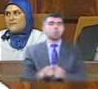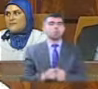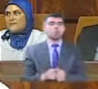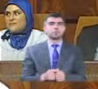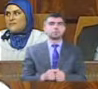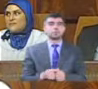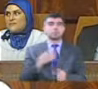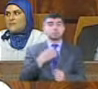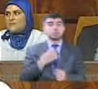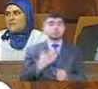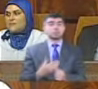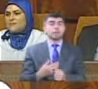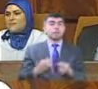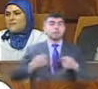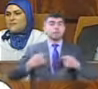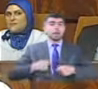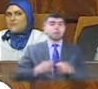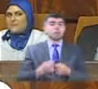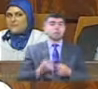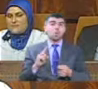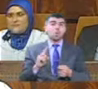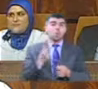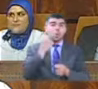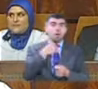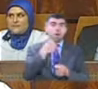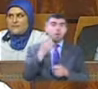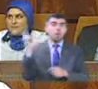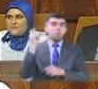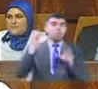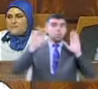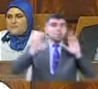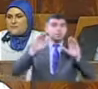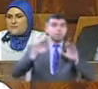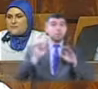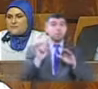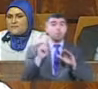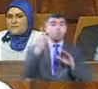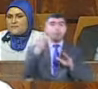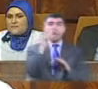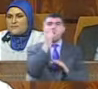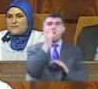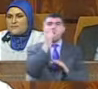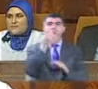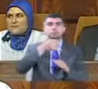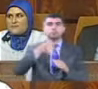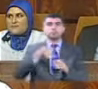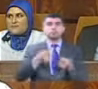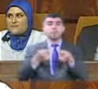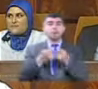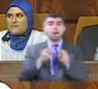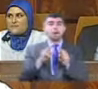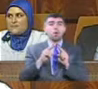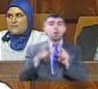الرئيس، لقد حصل المغرب كأول بلد عربي وإفريقي من خارج المجموعة